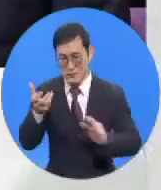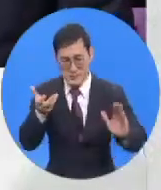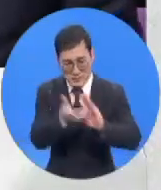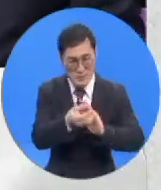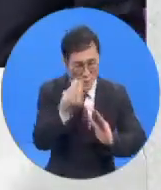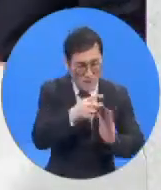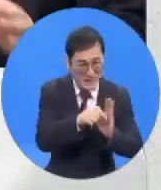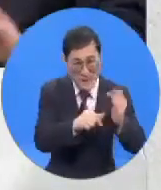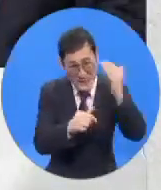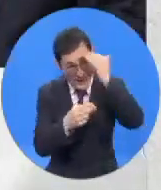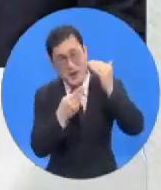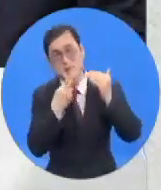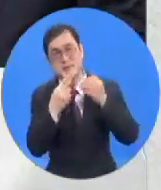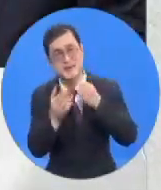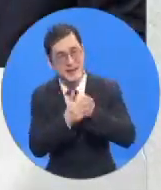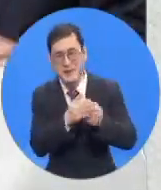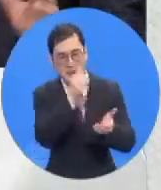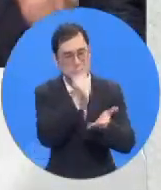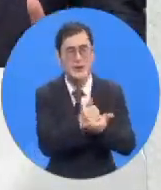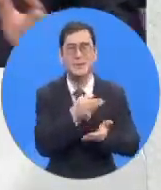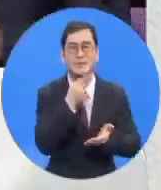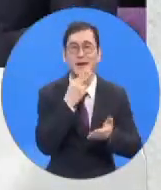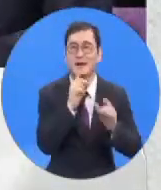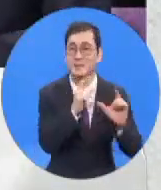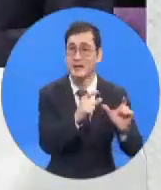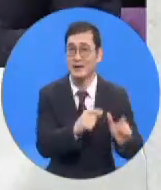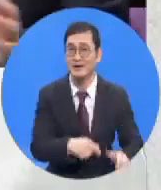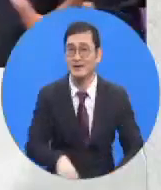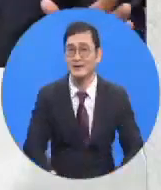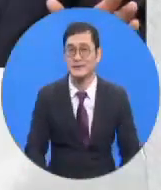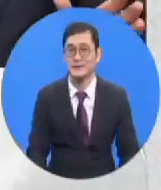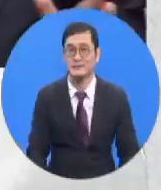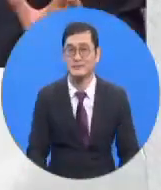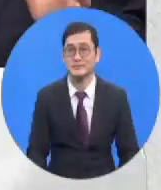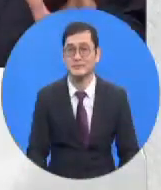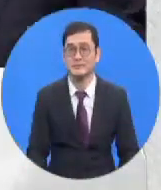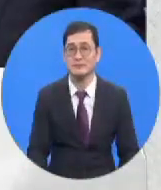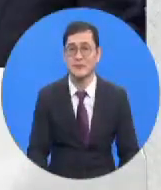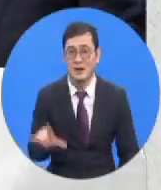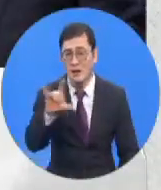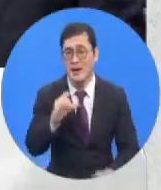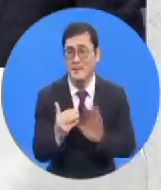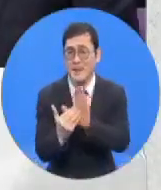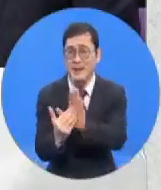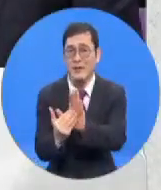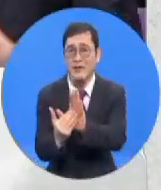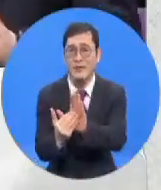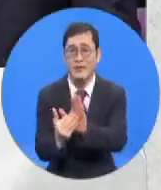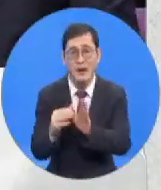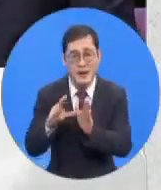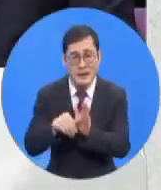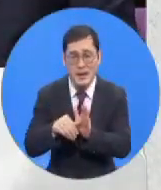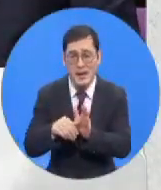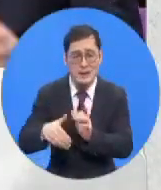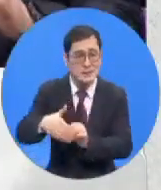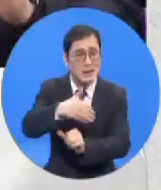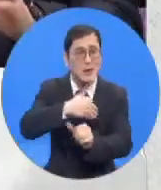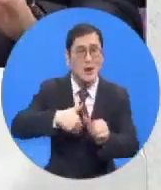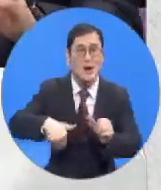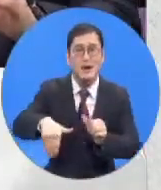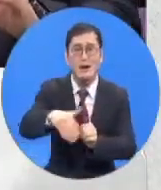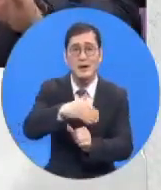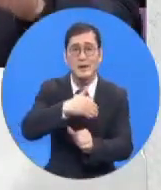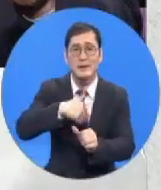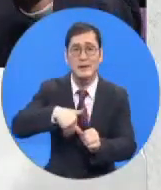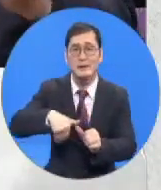것이거든요. 예. 아니 그럼 방역이라는 게 준비와 본 단계가 어떻게 구분이 되겠습니까? 그리고 시행령에도 그